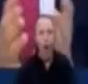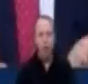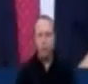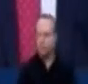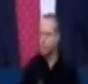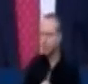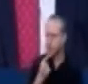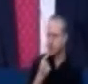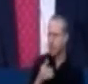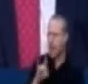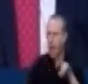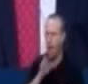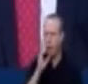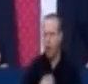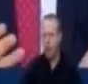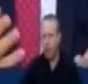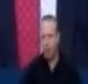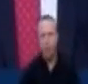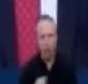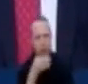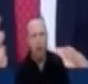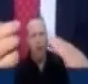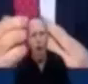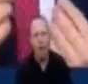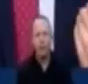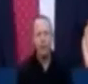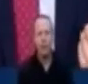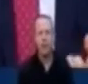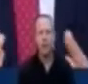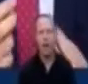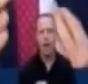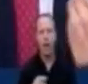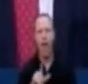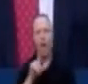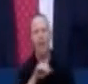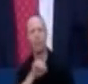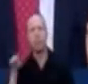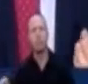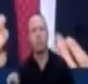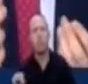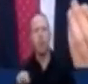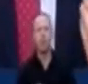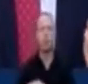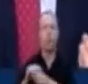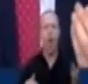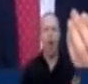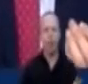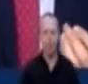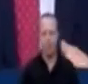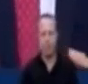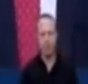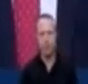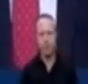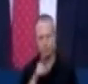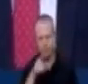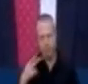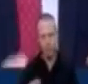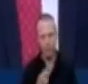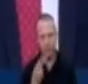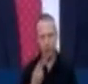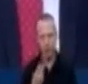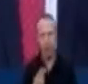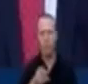מי אמר חיות רעות? אז זה מה שאני שואלת, הרי אם אנחנו... אמרתי, ואני חוזר ואומר, שאתם התרגלתם שאתם יכולים